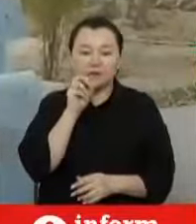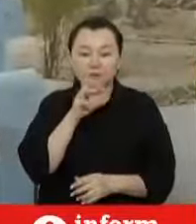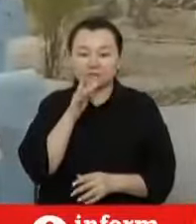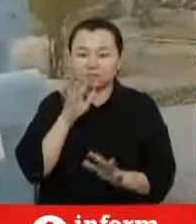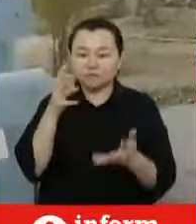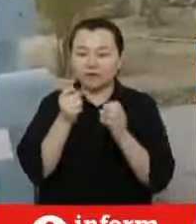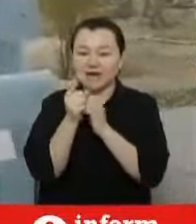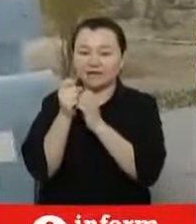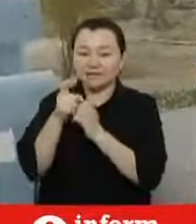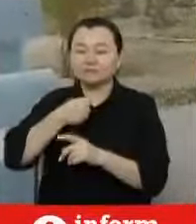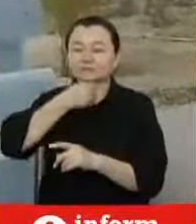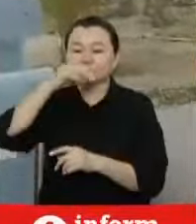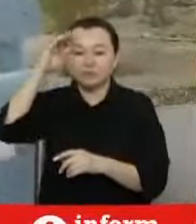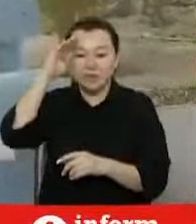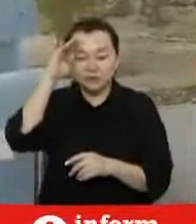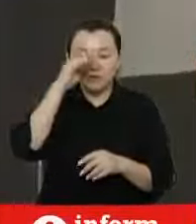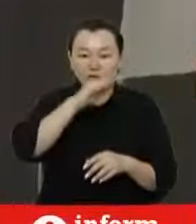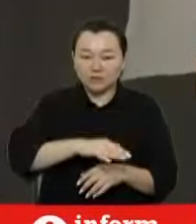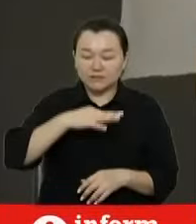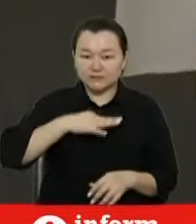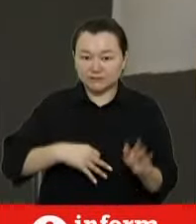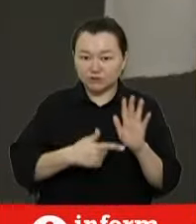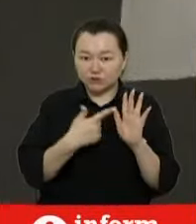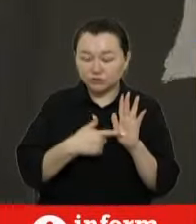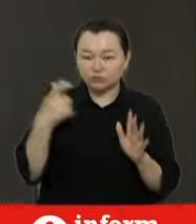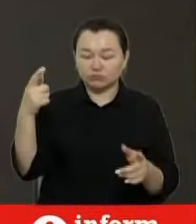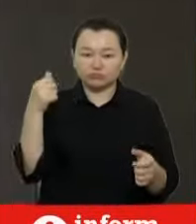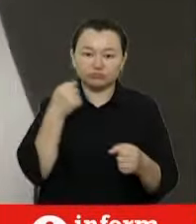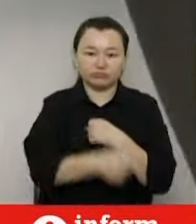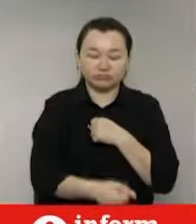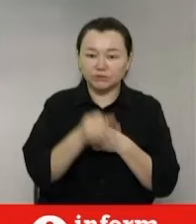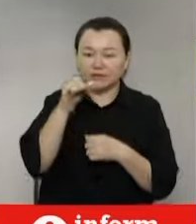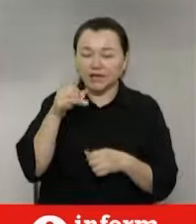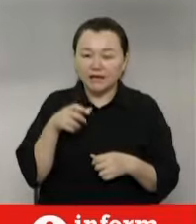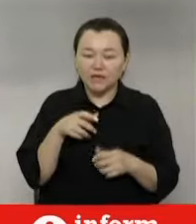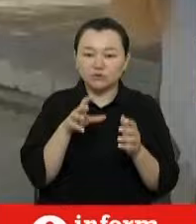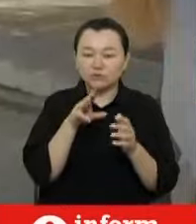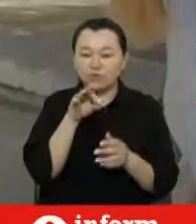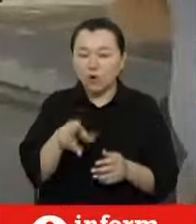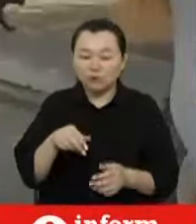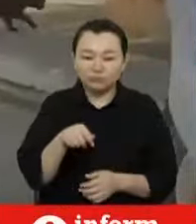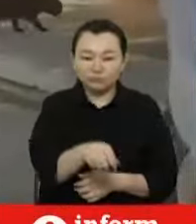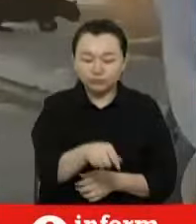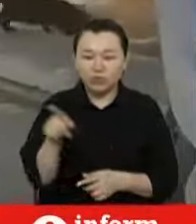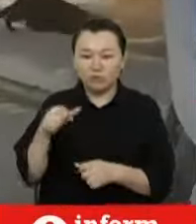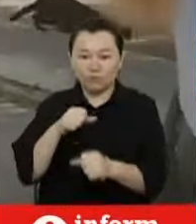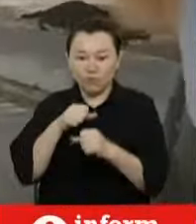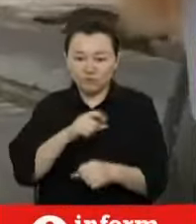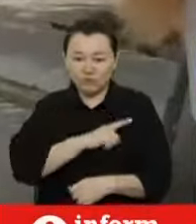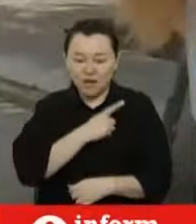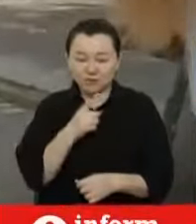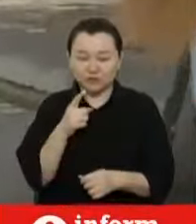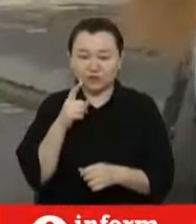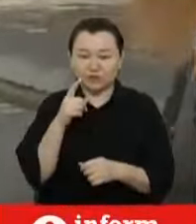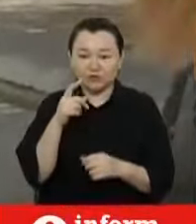11 сыныптың оқушысы ұлын электр шокермен ұрып жұдырық жұмсаған. Ең сорақысы әлімжеттік жасаған бозбала бокстан спорт шеберіне